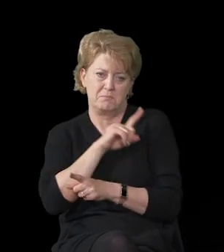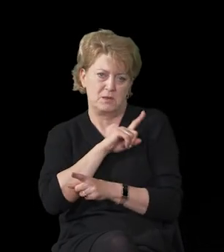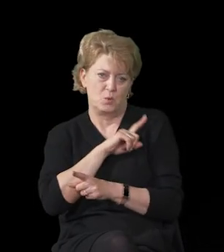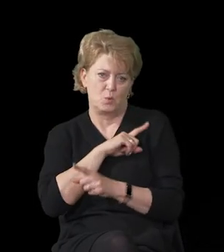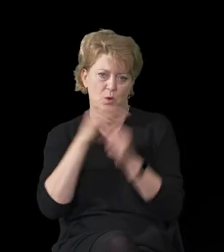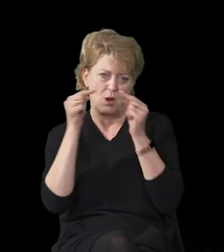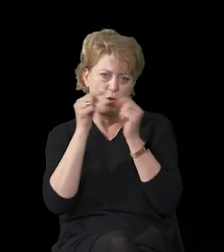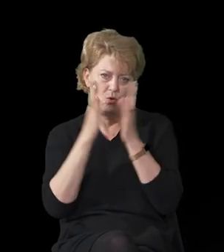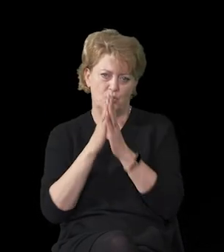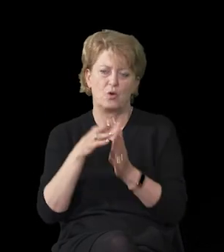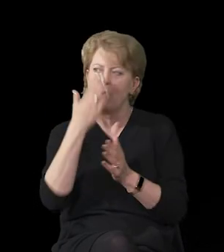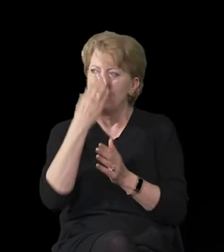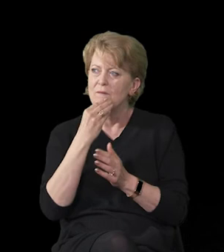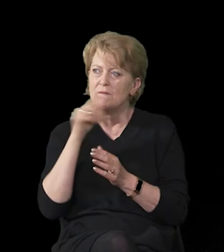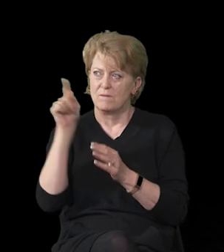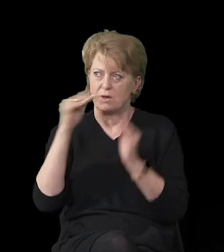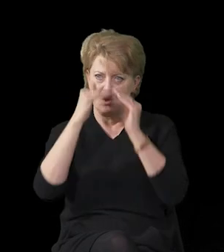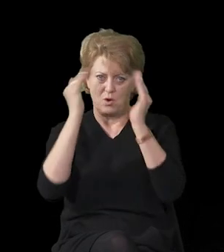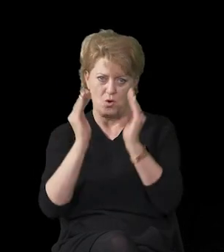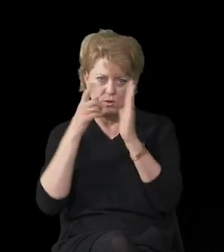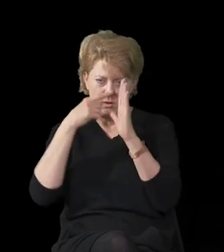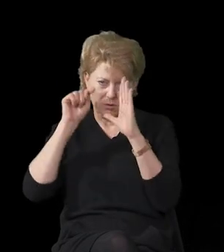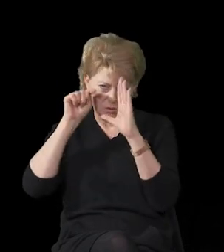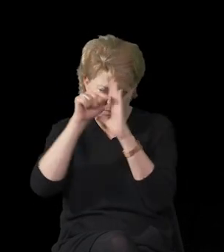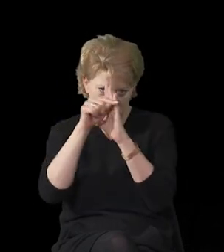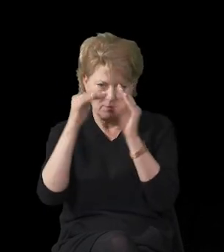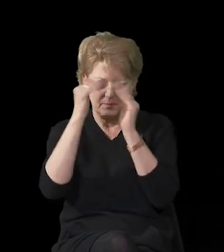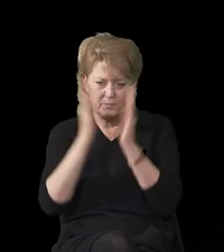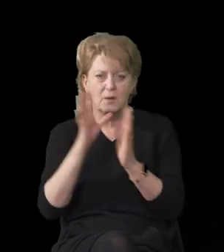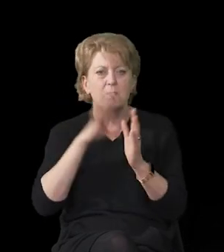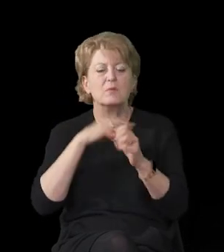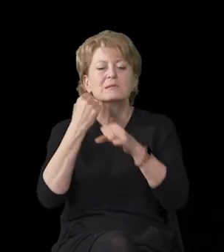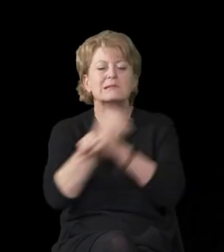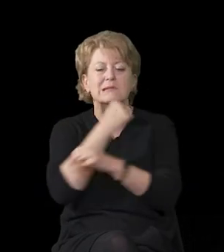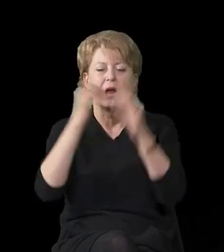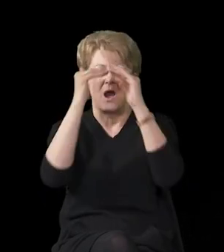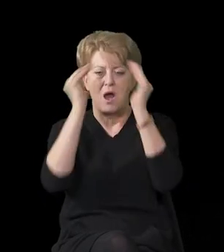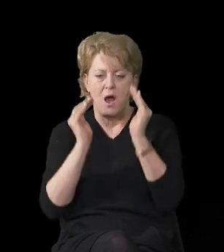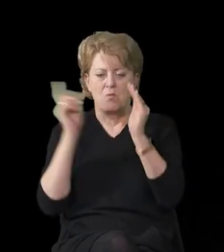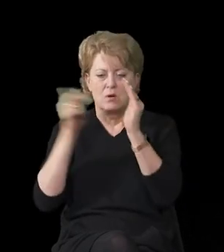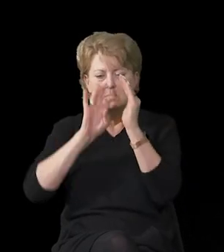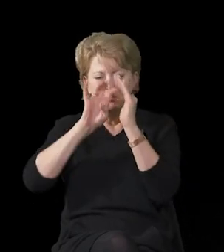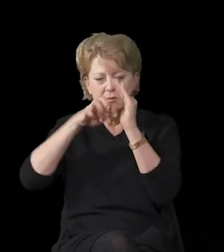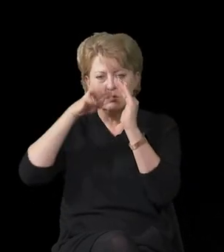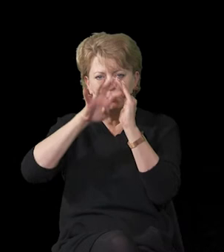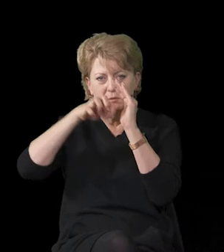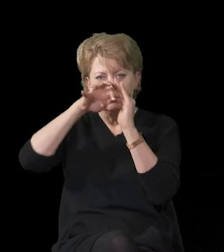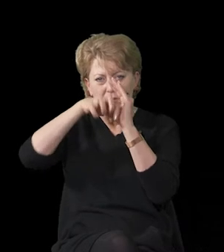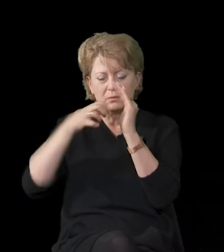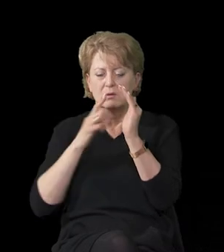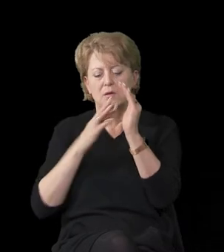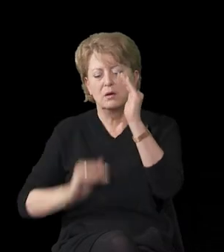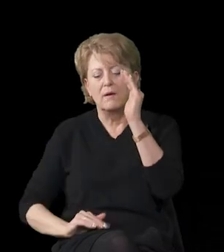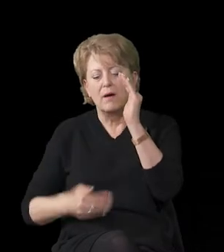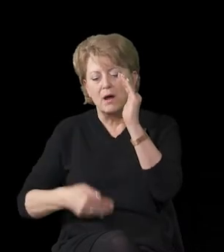to Abuna Yemata Guch, kościół, który został wydrążony w skale, w litej skale, na wysokości 300 metrów nad pionowym